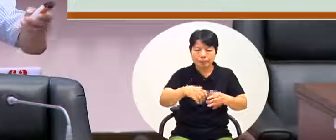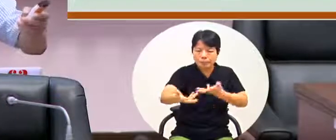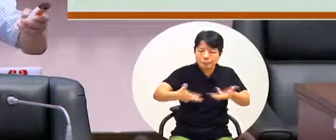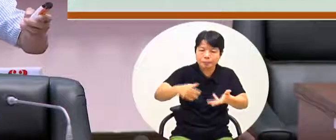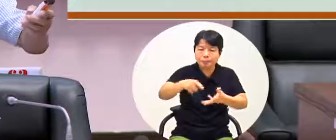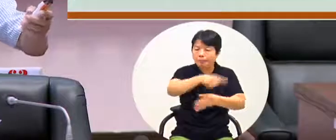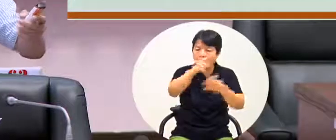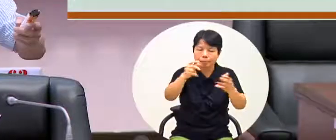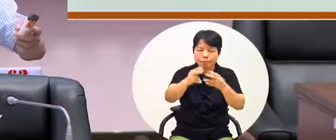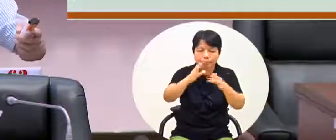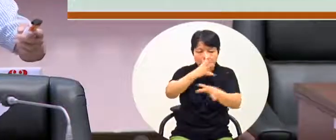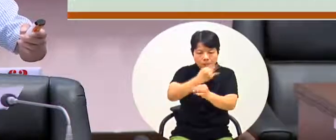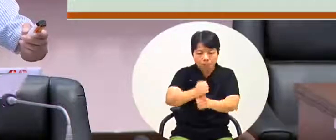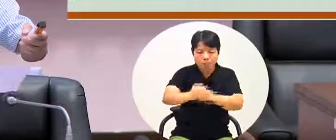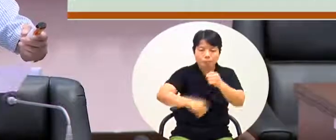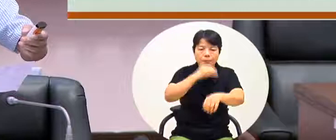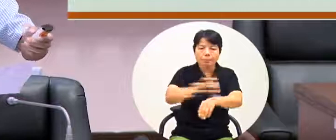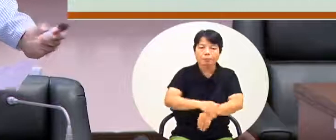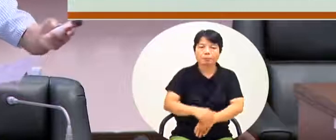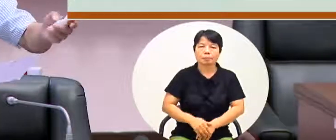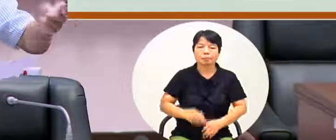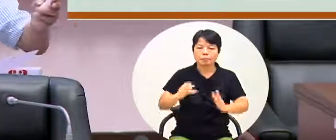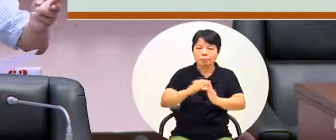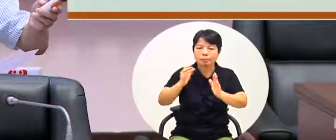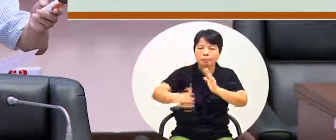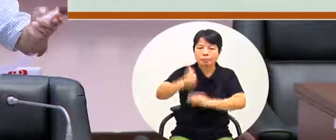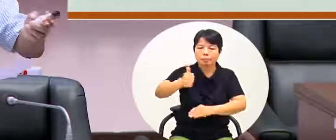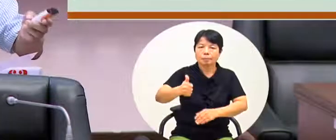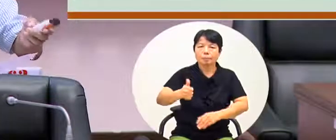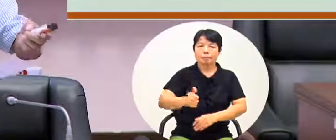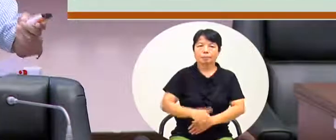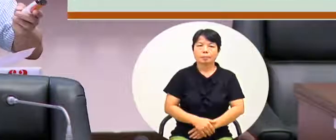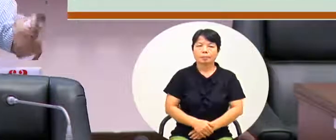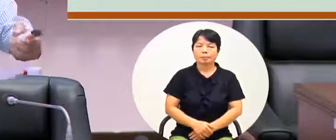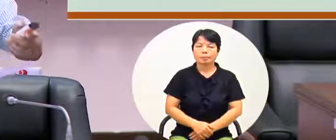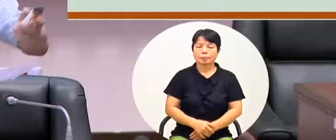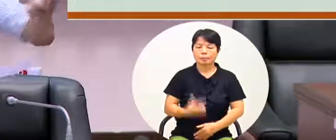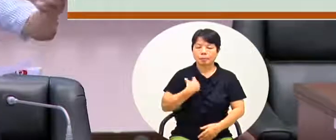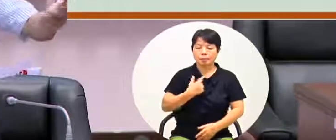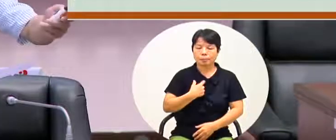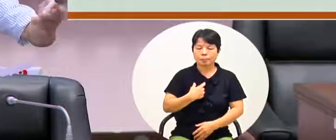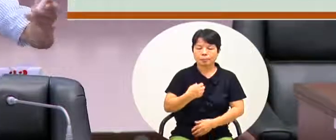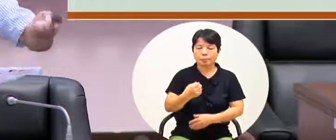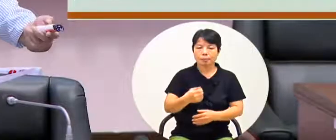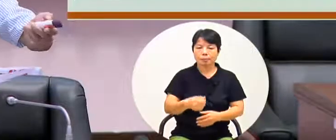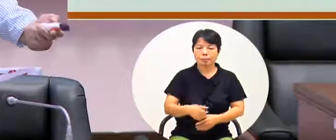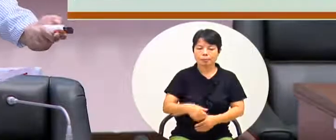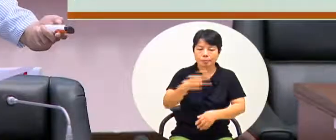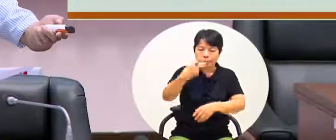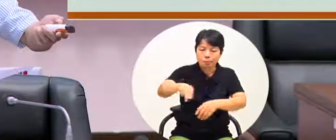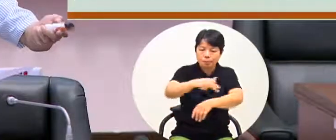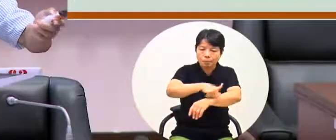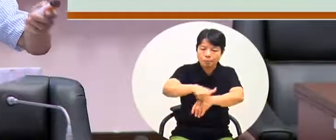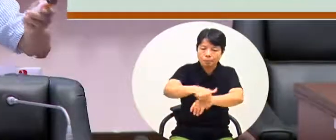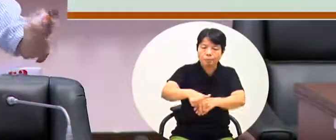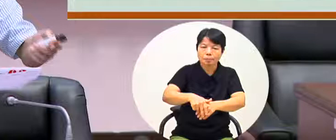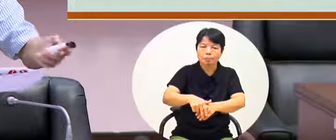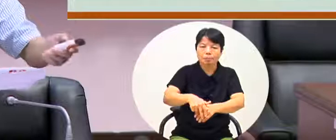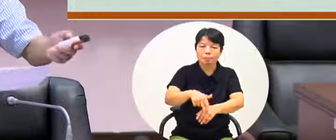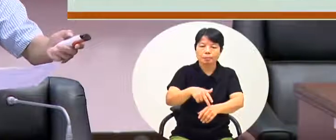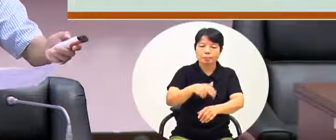大约话诶一个方向吼，中下工程这个规划设计，差不多偌久才会好？吼、